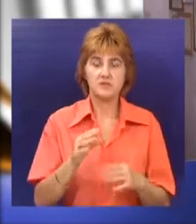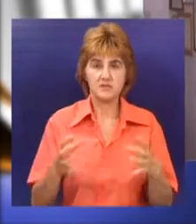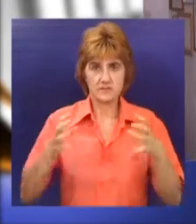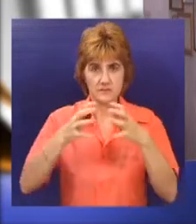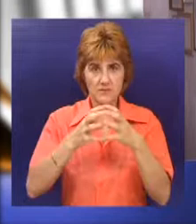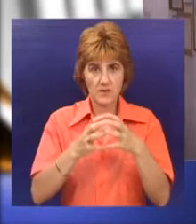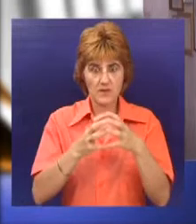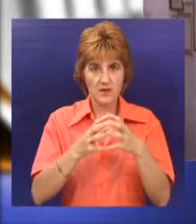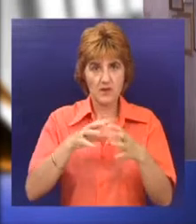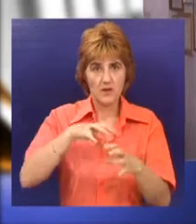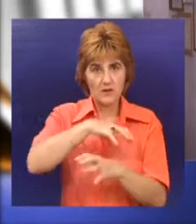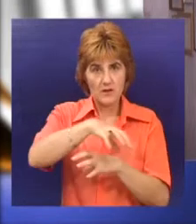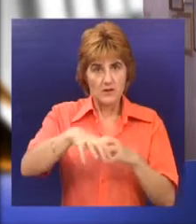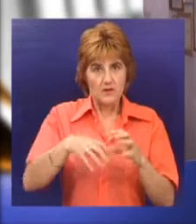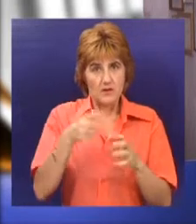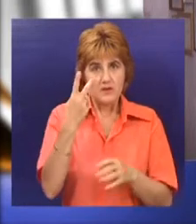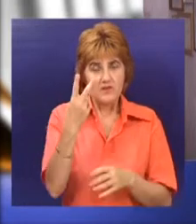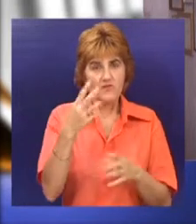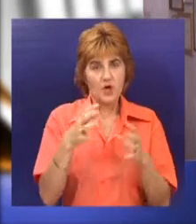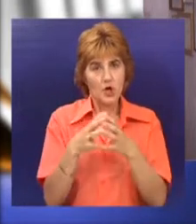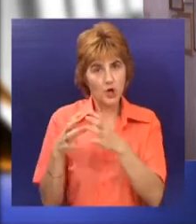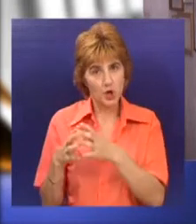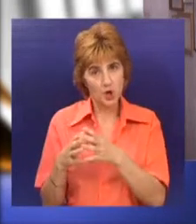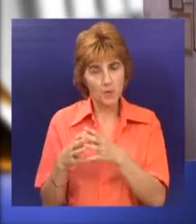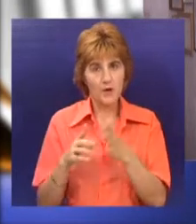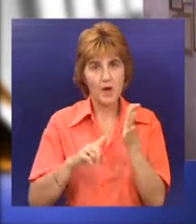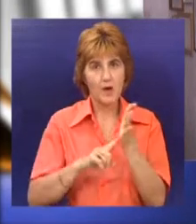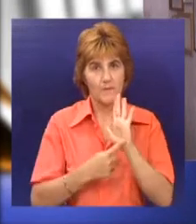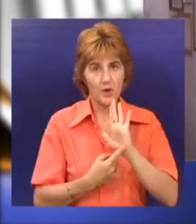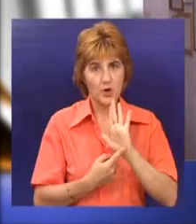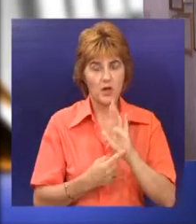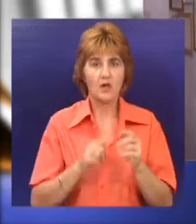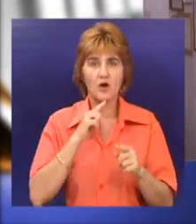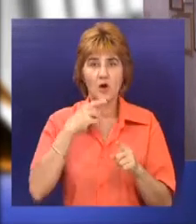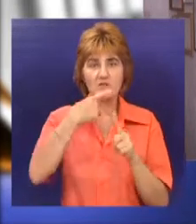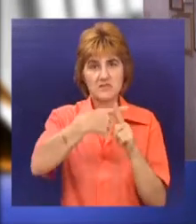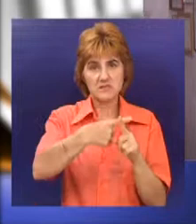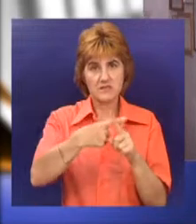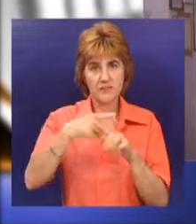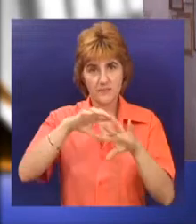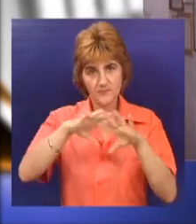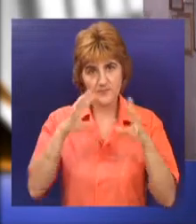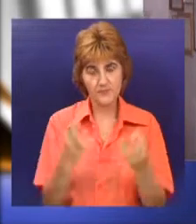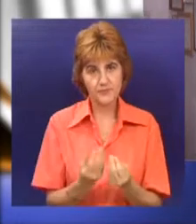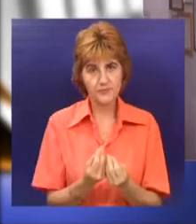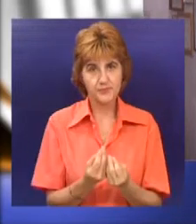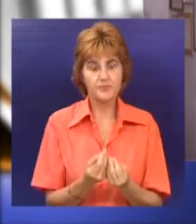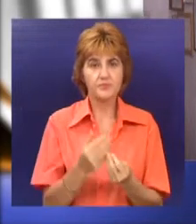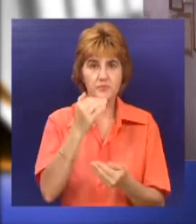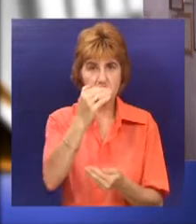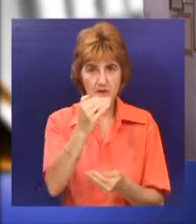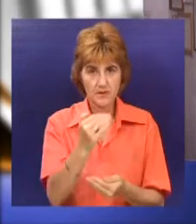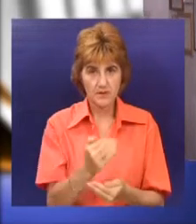ispitu. Kombinacijom te dve grupe poena koje se sabiraju na osnovu tih poena, učenici